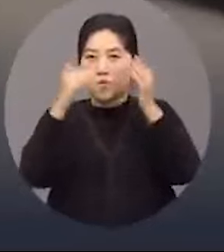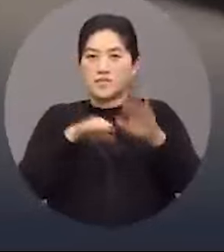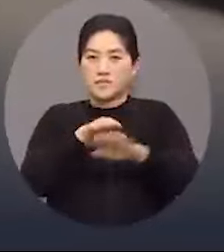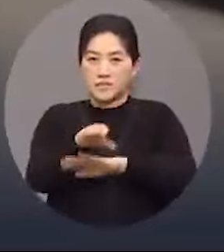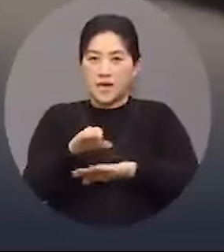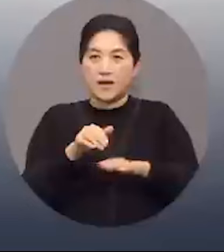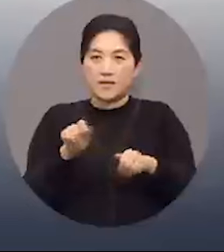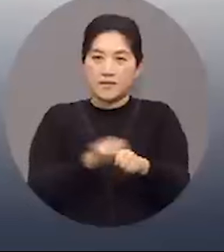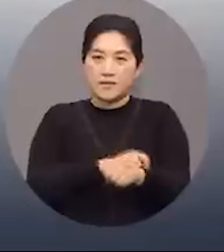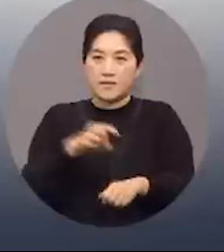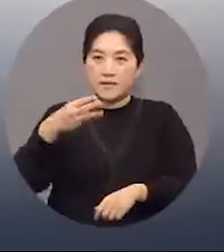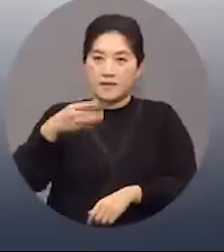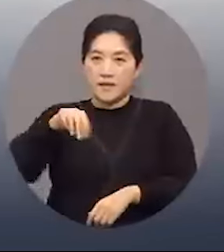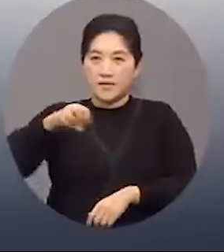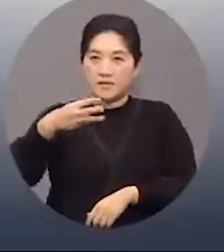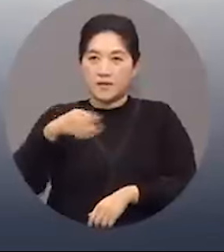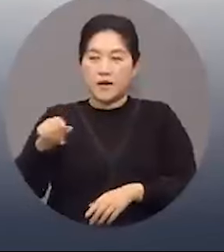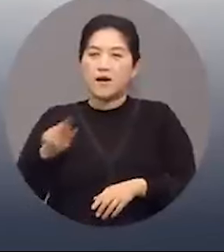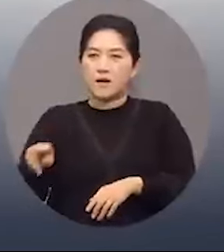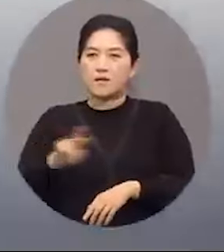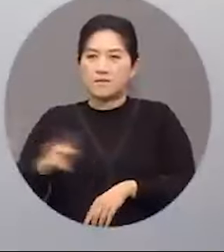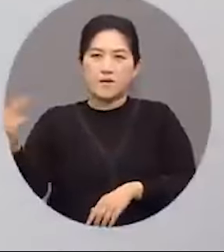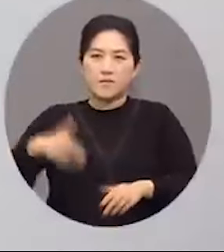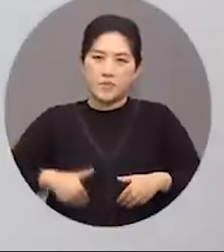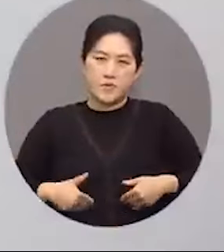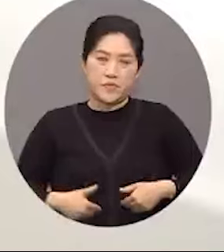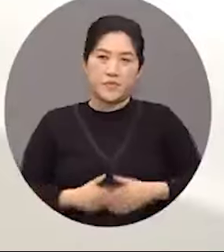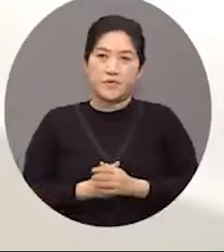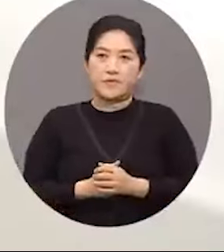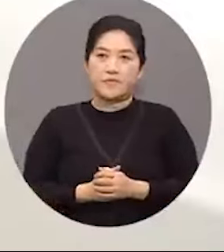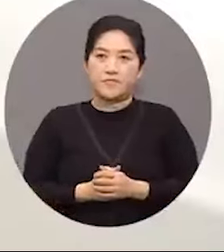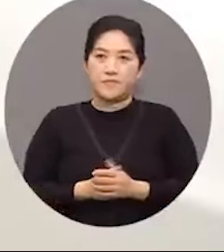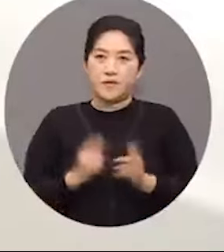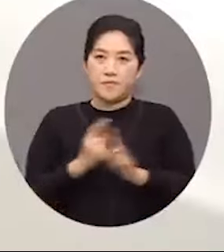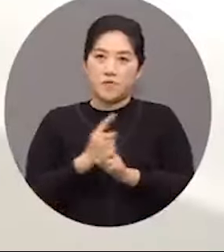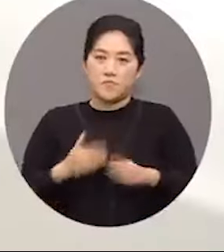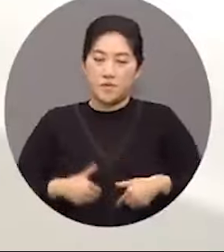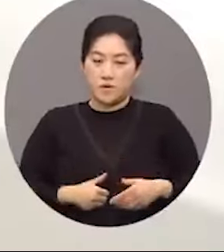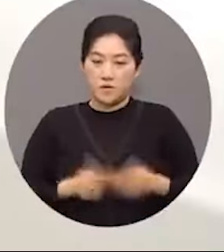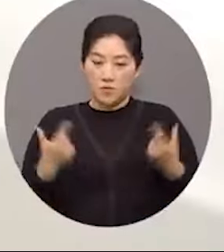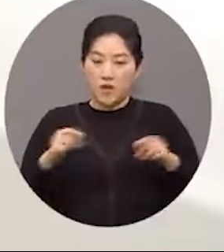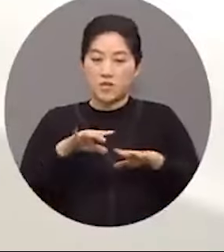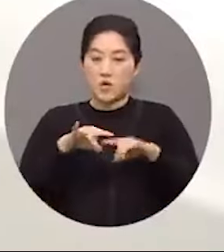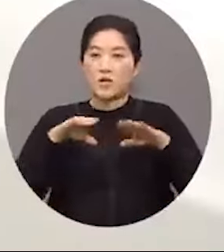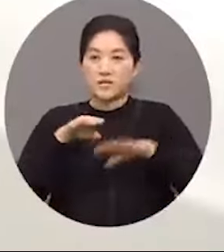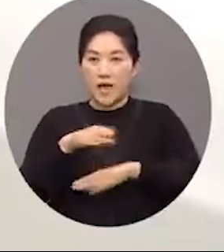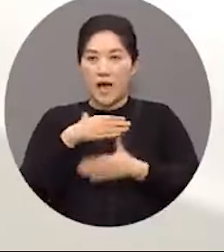모든 차량, 테슬라 차량이 개선돼야 된다고 보고 있습니다. 같은 전기차인데